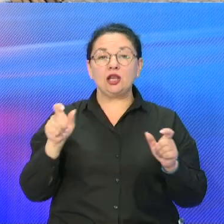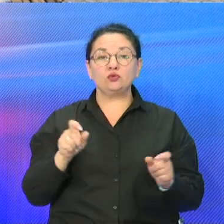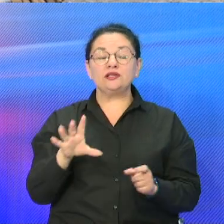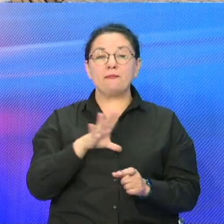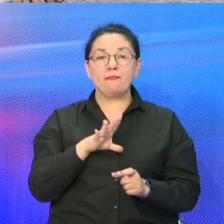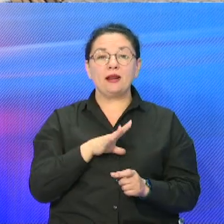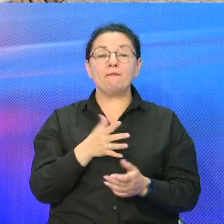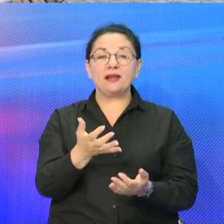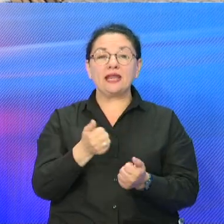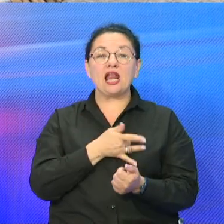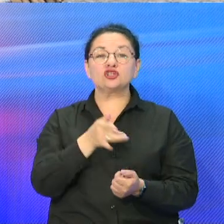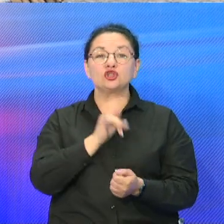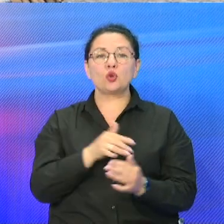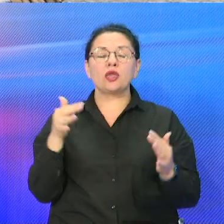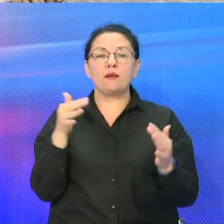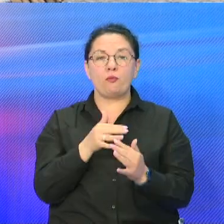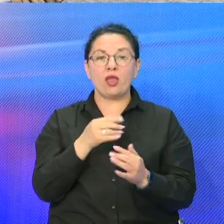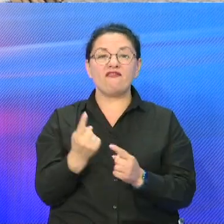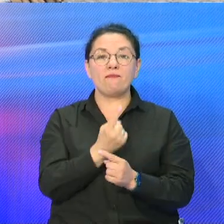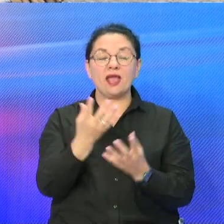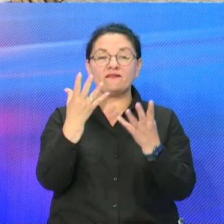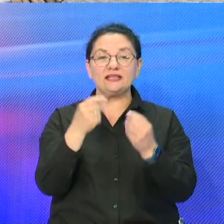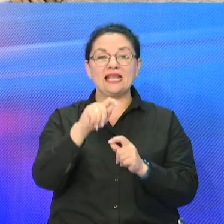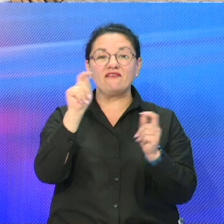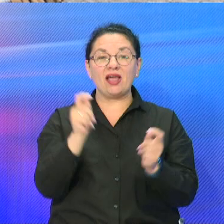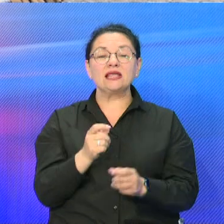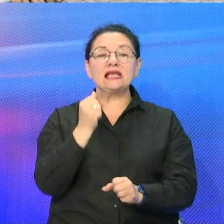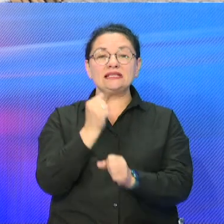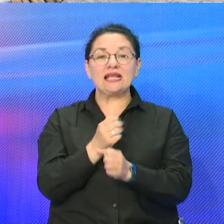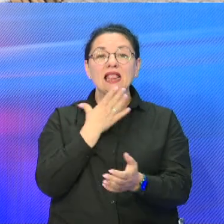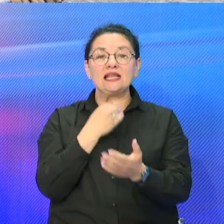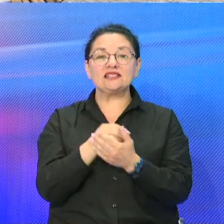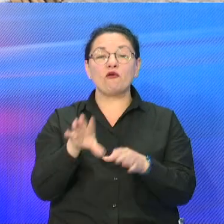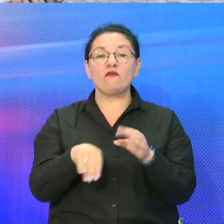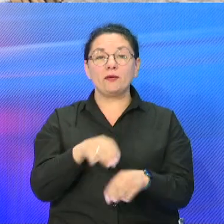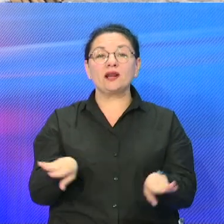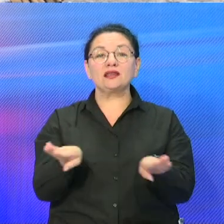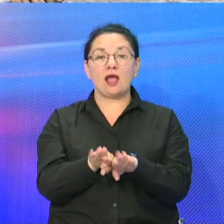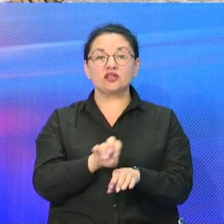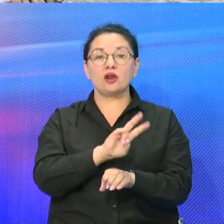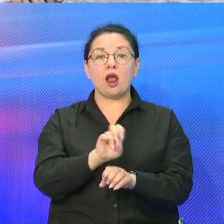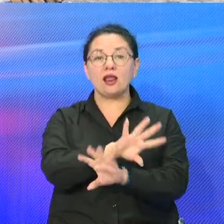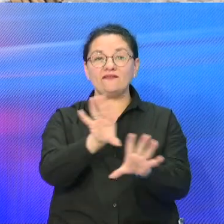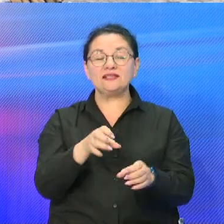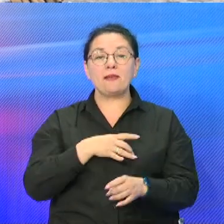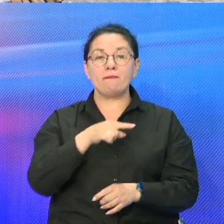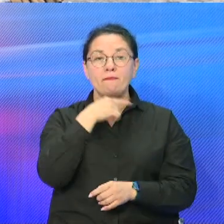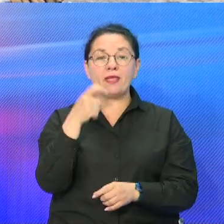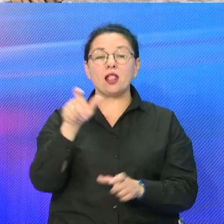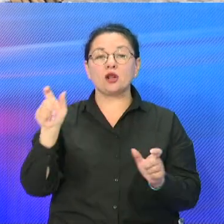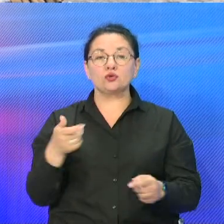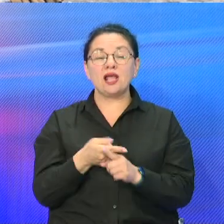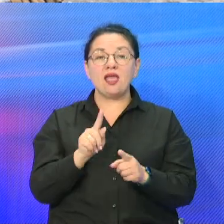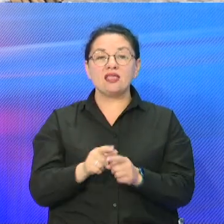и в этот первый день войны сделали свой выбор, так же, как и все белорусы. Это выбор за свободу, это выбор